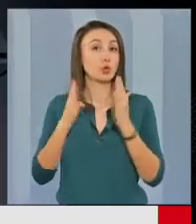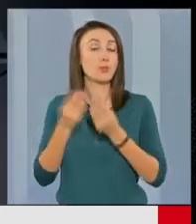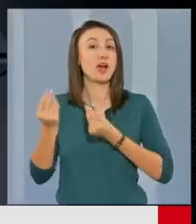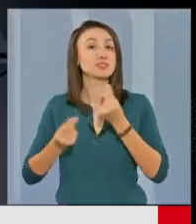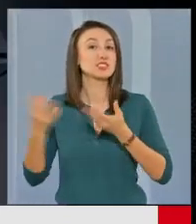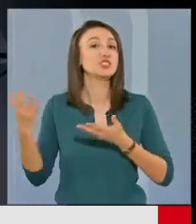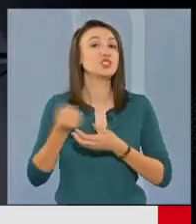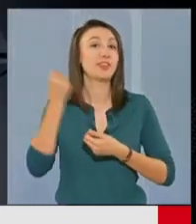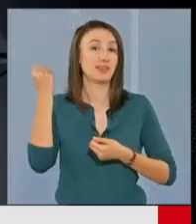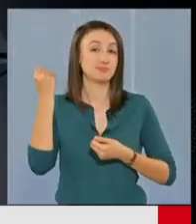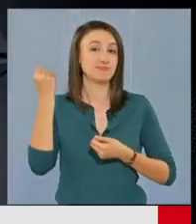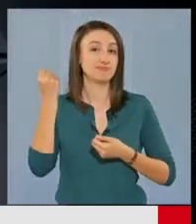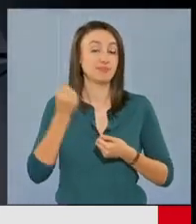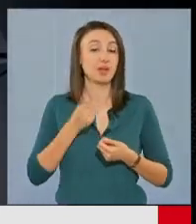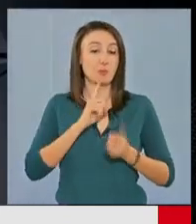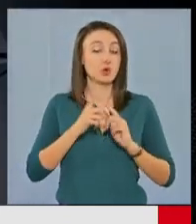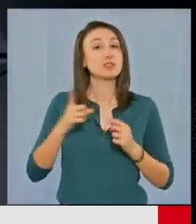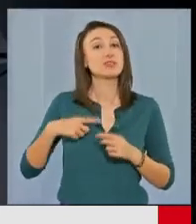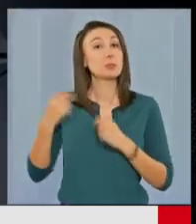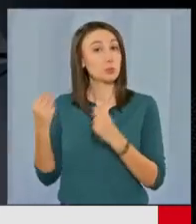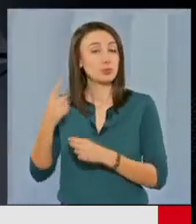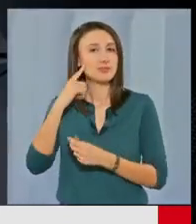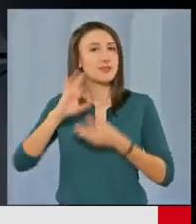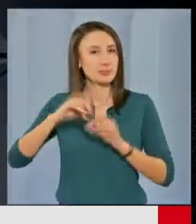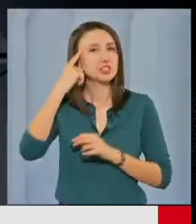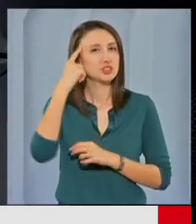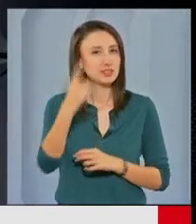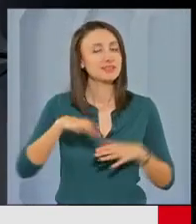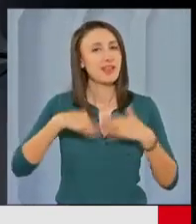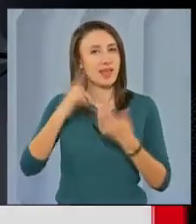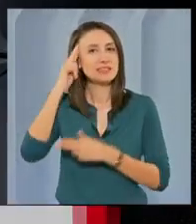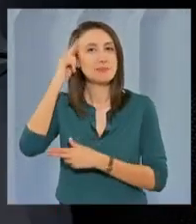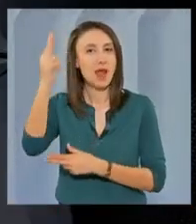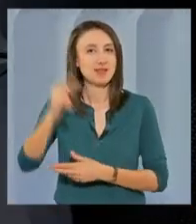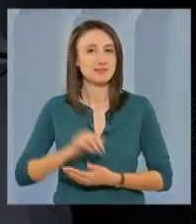câștigă. În politică, să fii eficient înseamnă să știi să le dai oamenilor speranță.